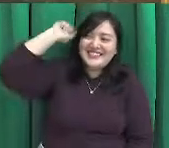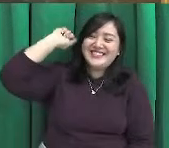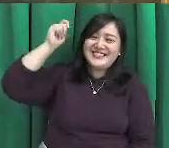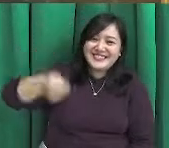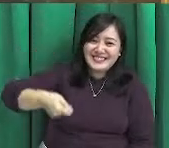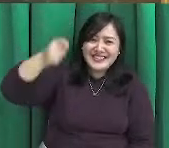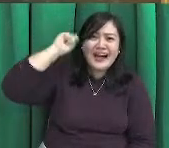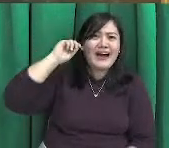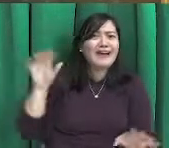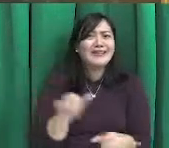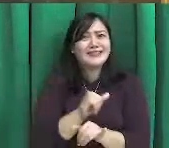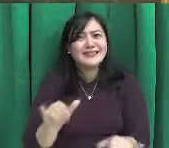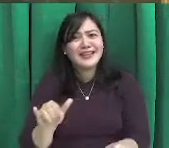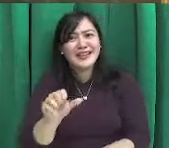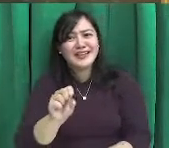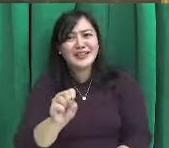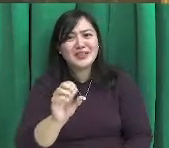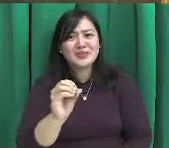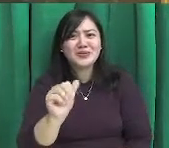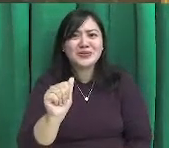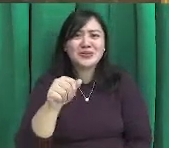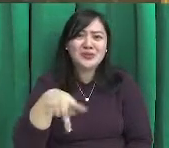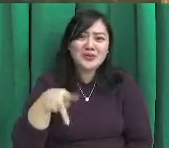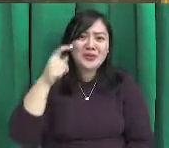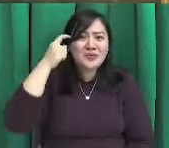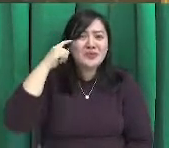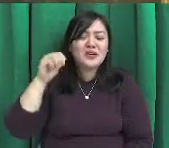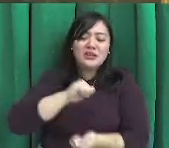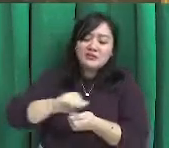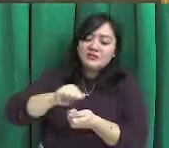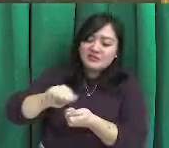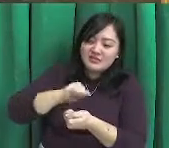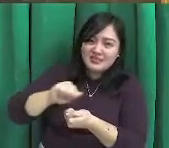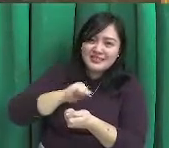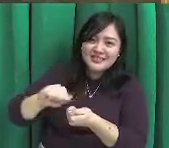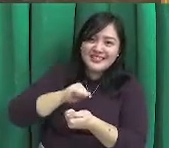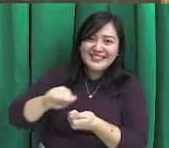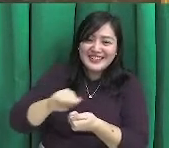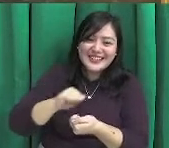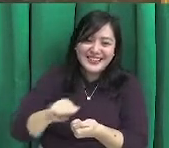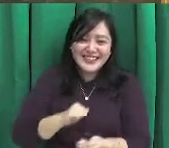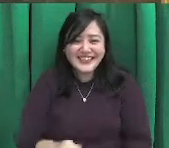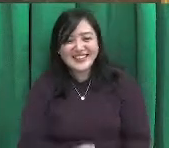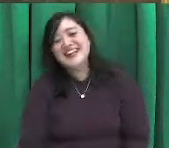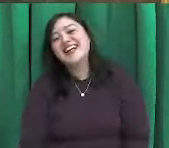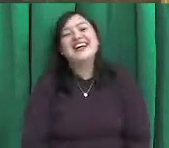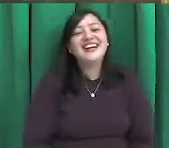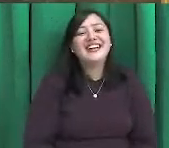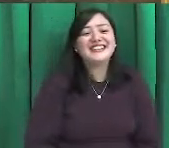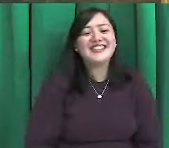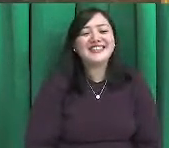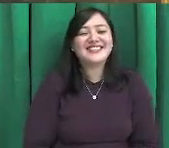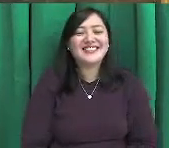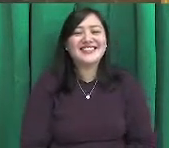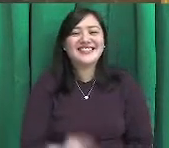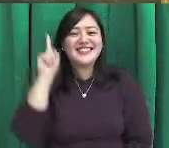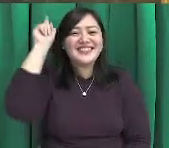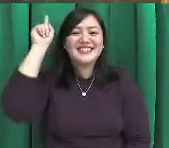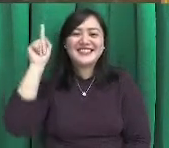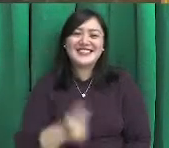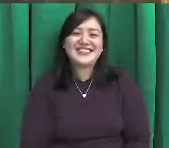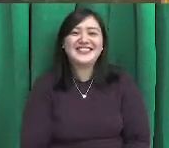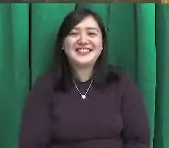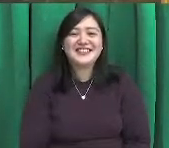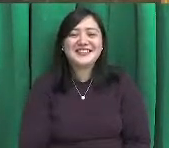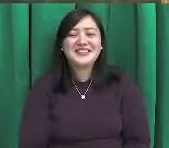yan. Huwag lang oh. Mr. Clean, Pastor. At lalaki yun. Yun ang mahirap niyan. Oh, kaya bigyan po natin ng pansin yan.